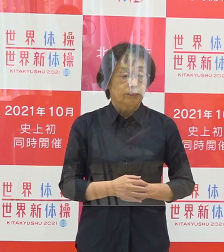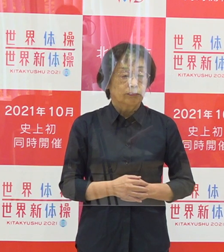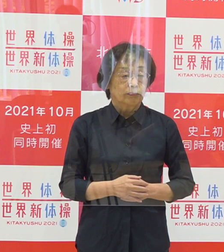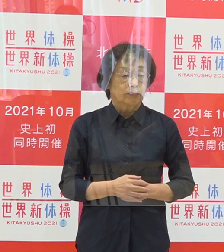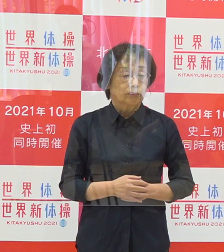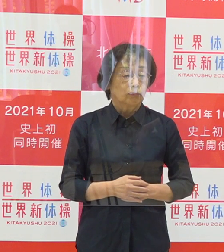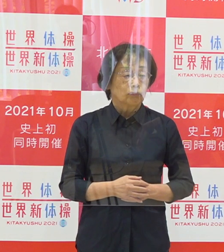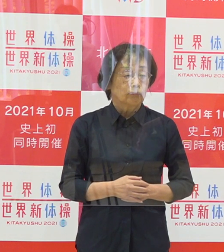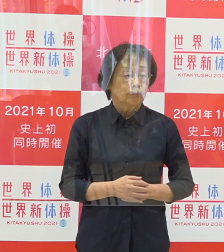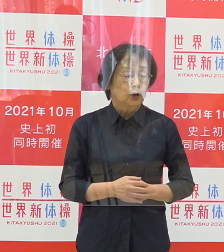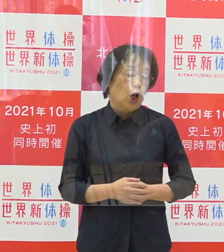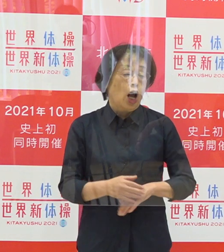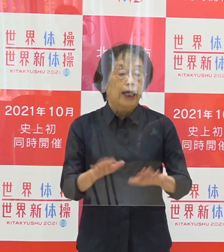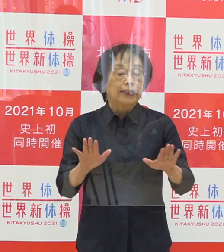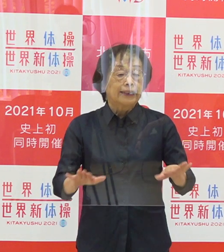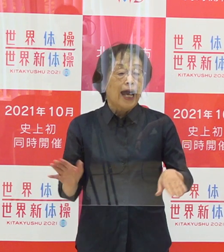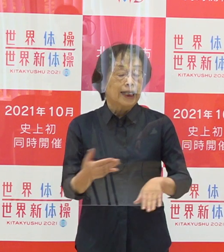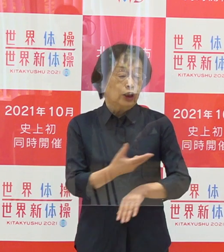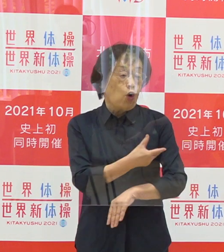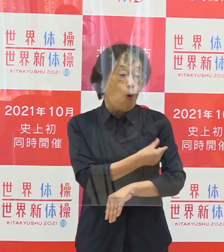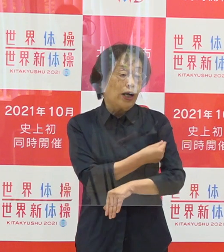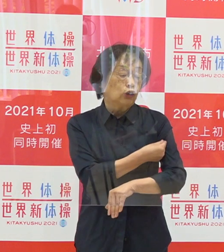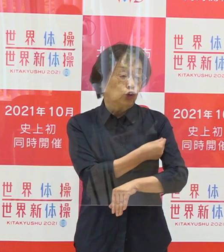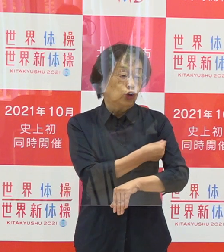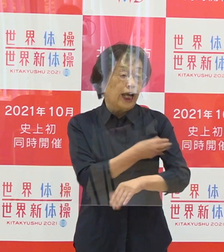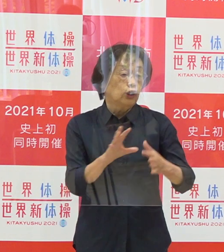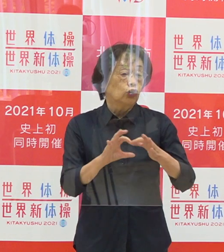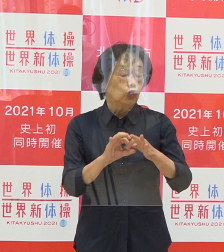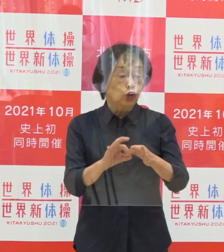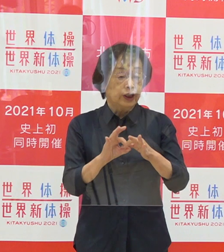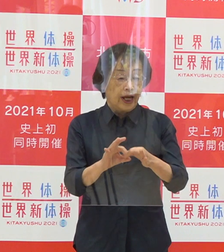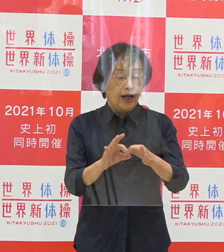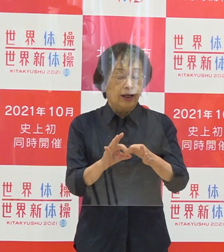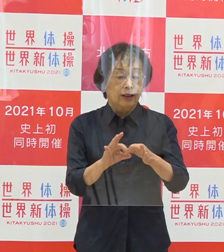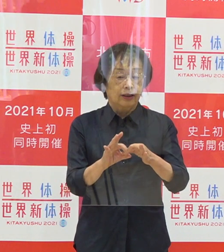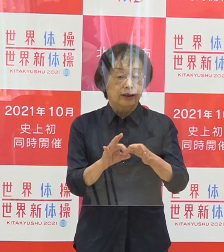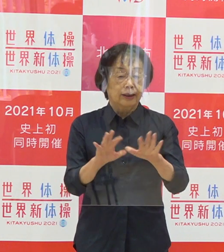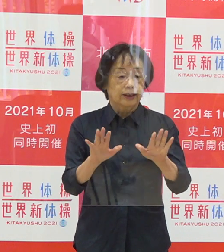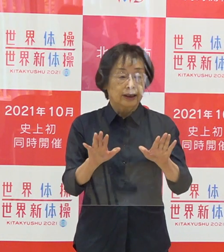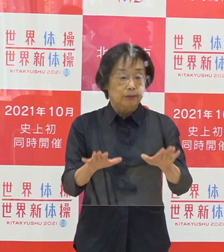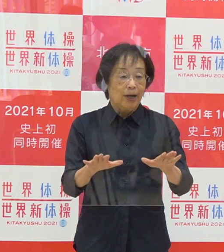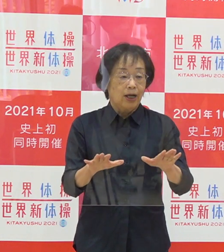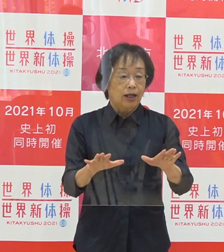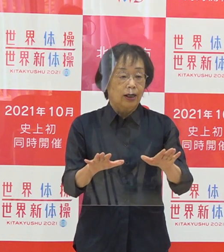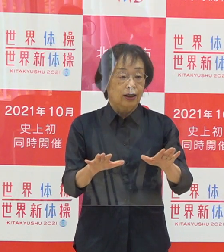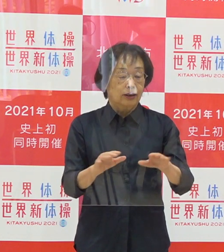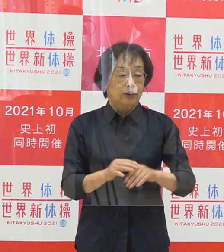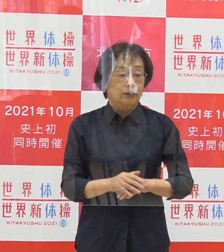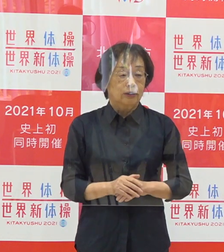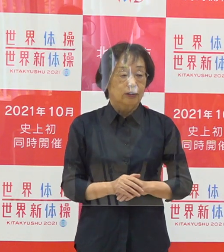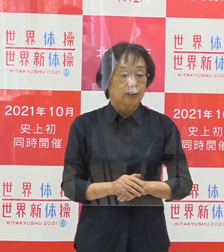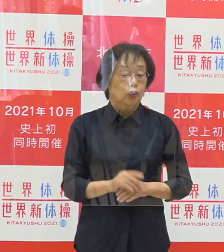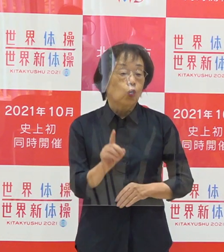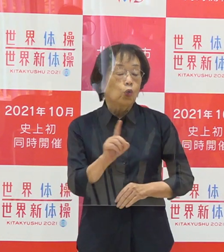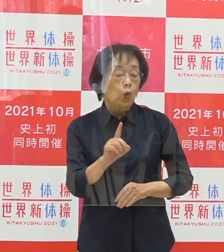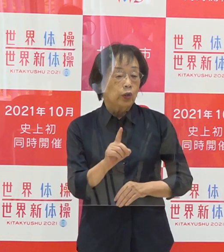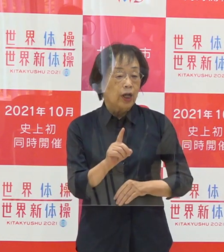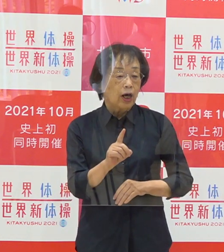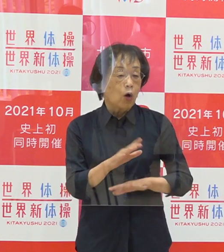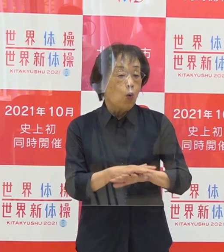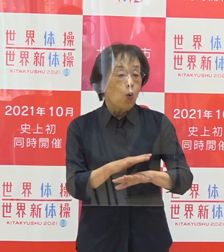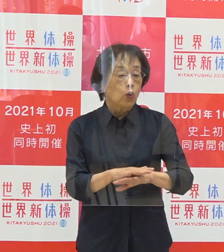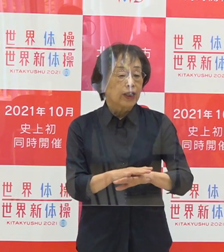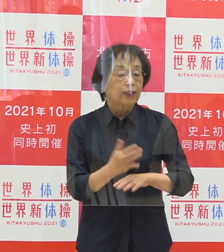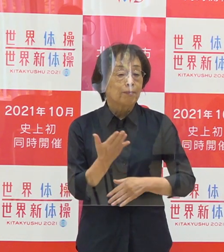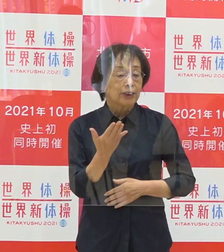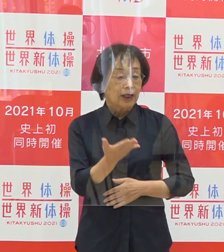ども、3回目のワクチン接種についてなんですけれども、これについて今、検討したとか、何か今、どのような形でやってるのかというのを教えて